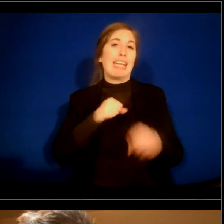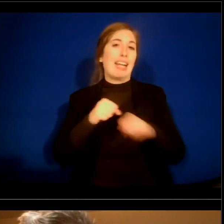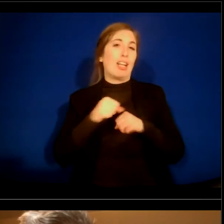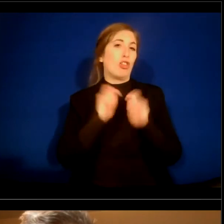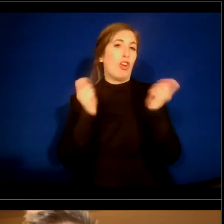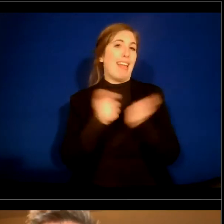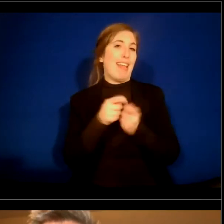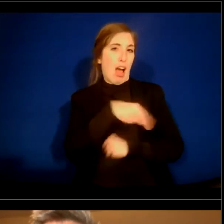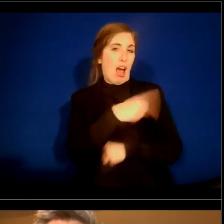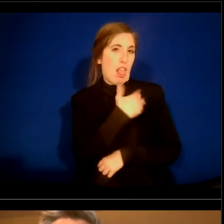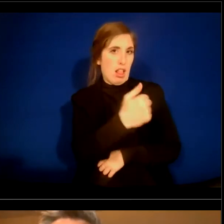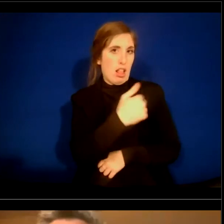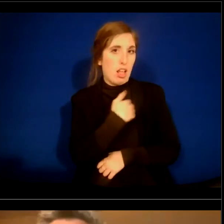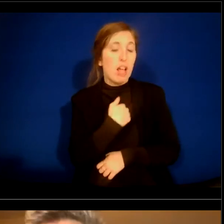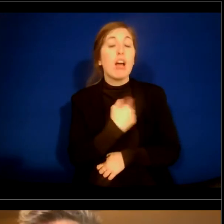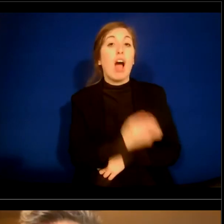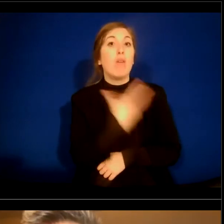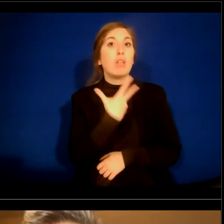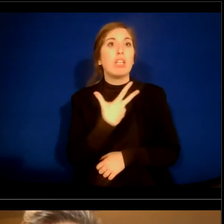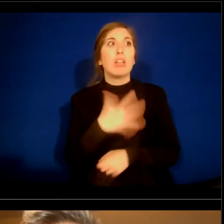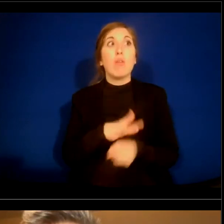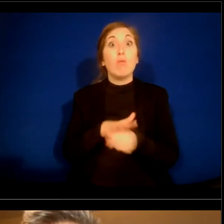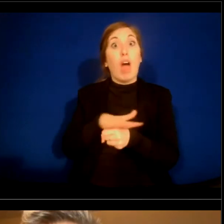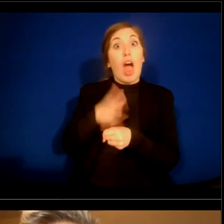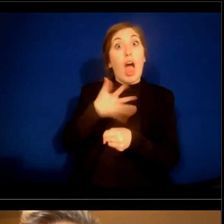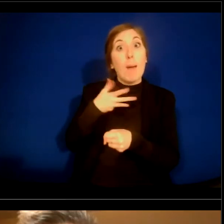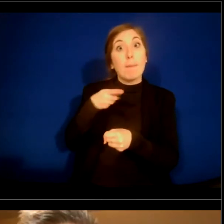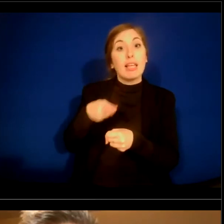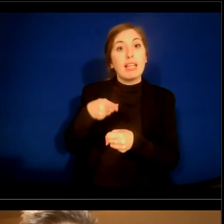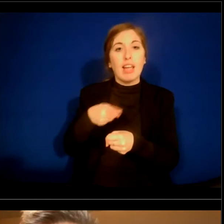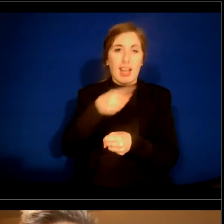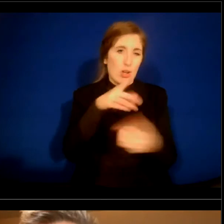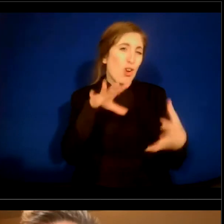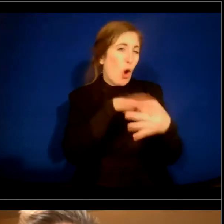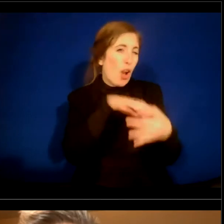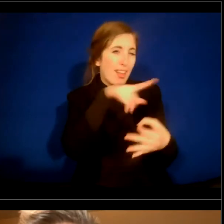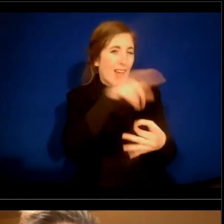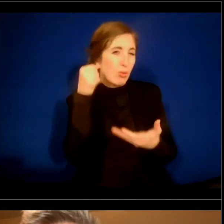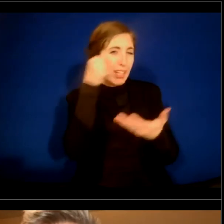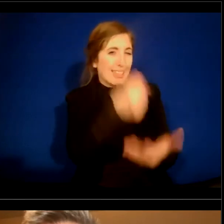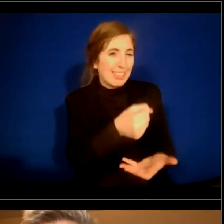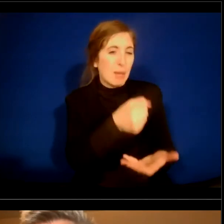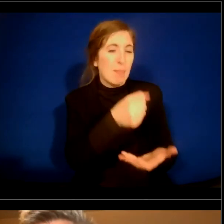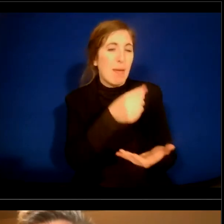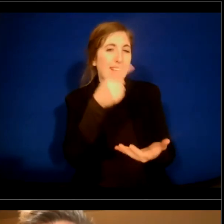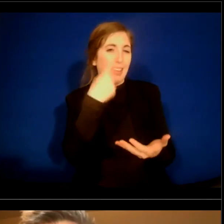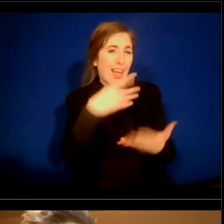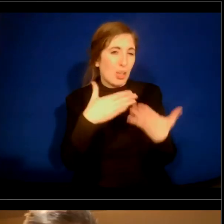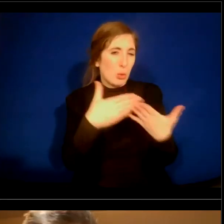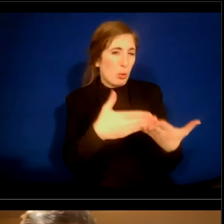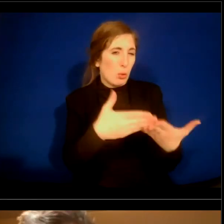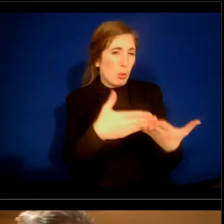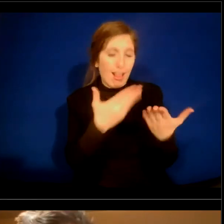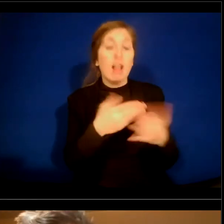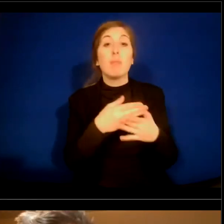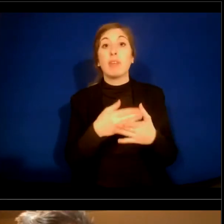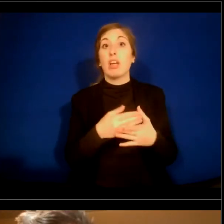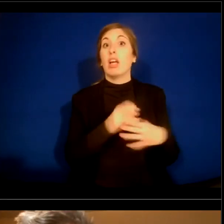diceva: c'è una famiglia, a proposito poi anche di finanziamenti per aiutare, no? Dice: c'è una famiglia